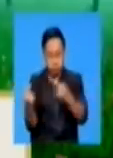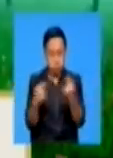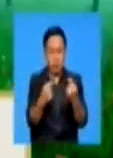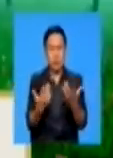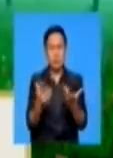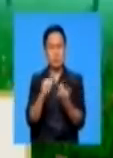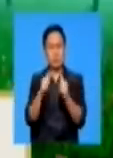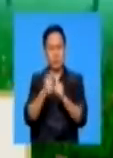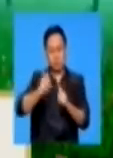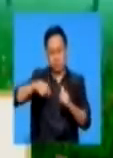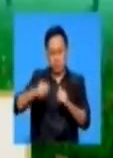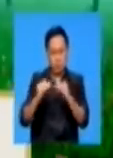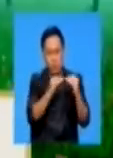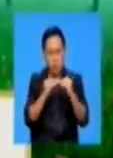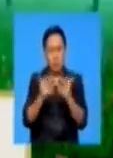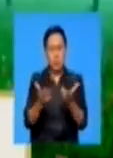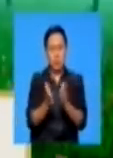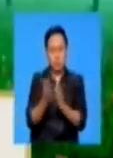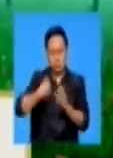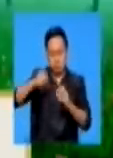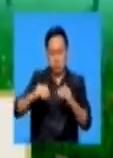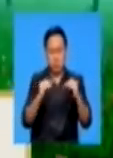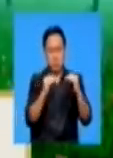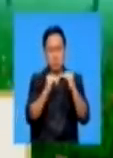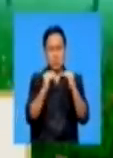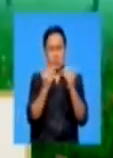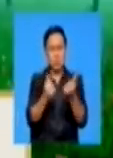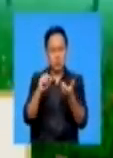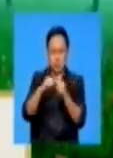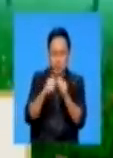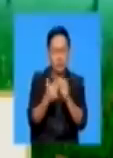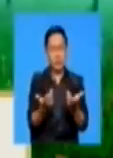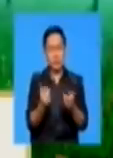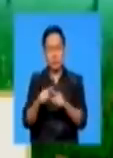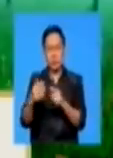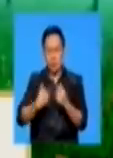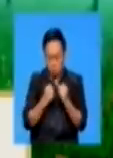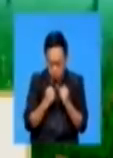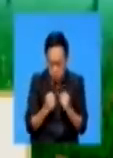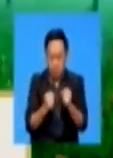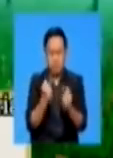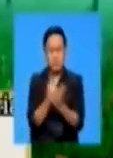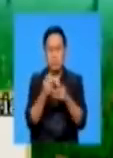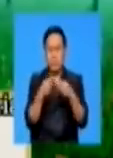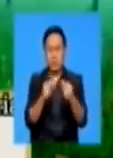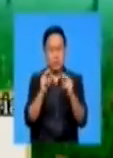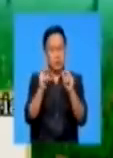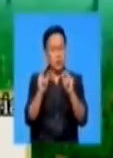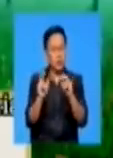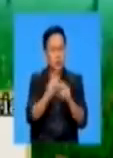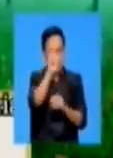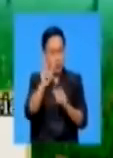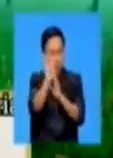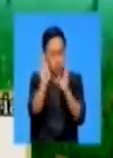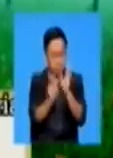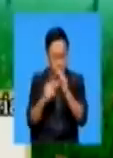เหล่านี้นะผมพยายามทำทุกอย่างให้มันไปตามกฎหมายแล้วนะวันนี้ก็จะเห็นได้ว่าก็มีความรู้ธรรมหมดทุกอันน่ะคือต้องเป็นธรรมอ่ะนะ